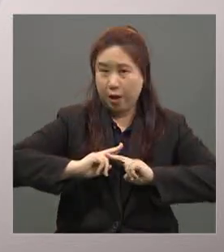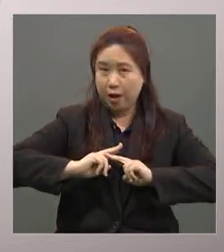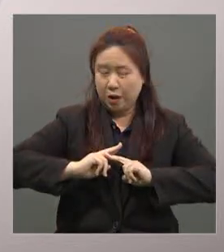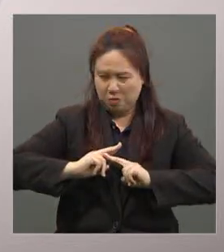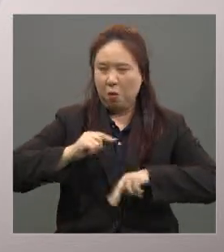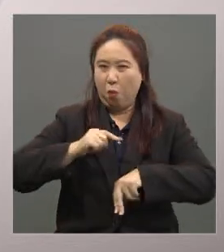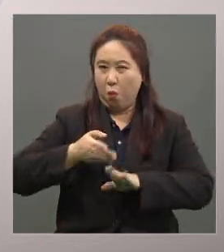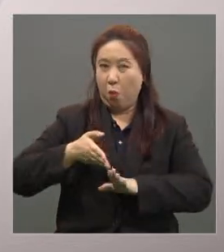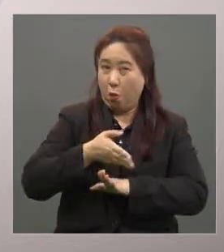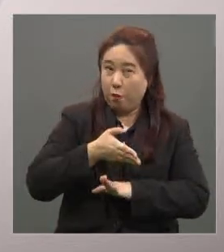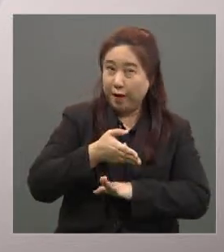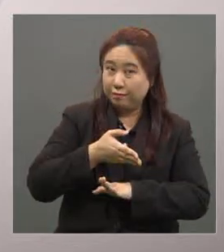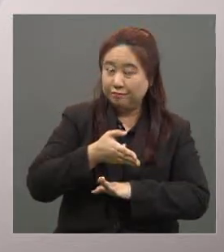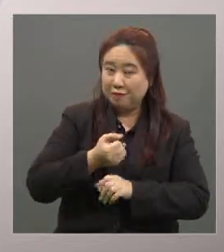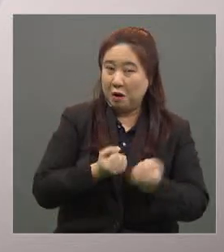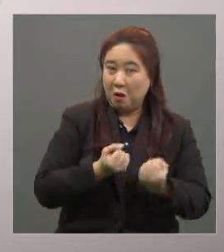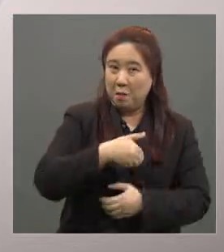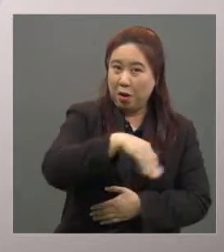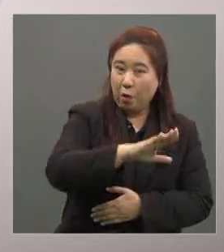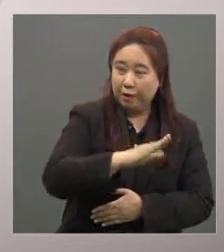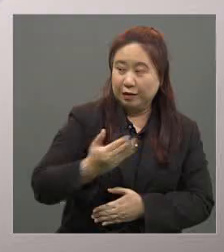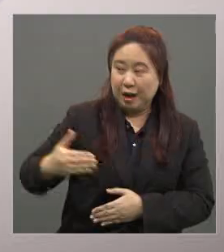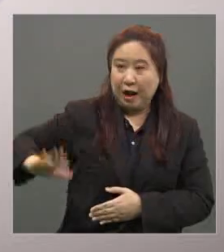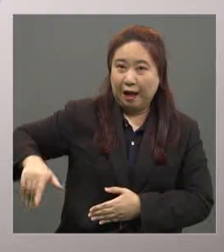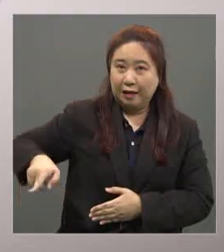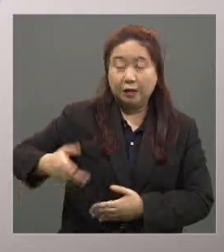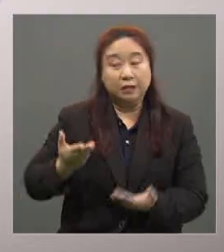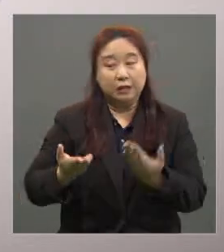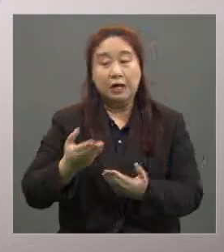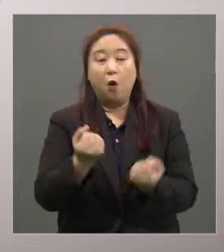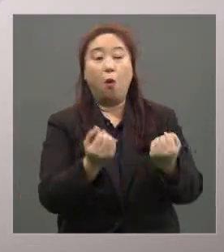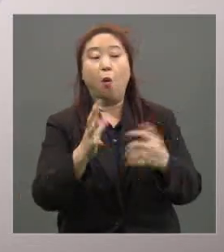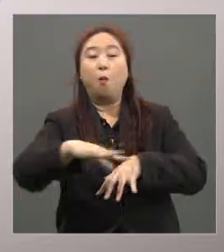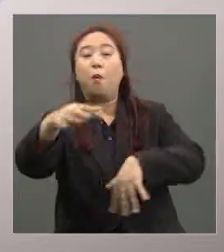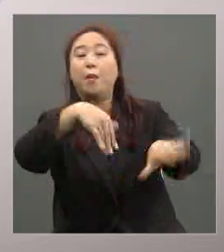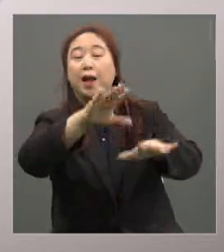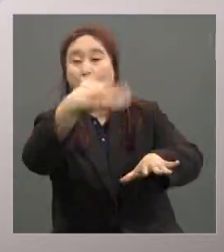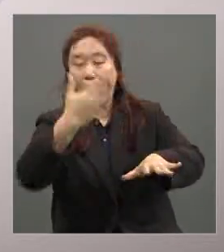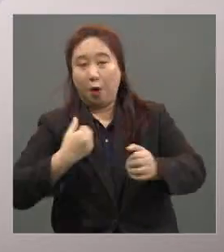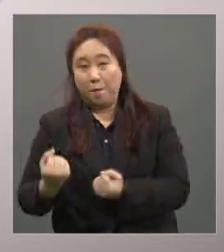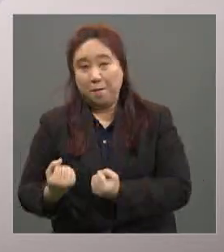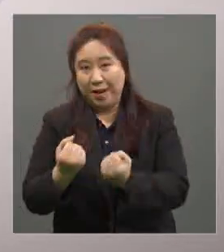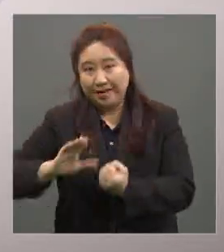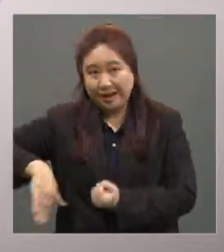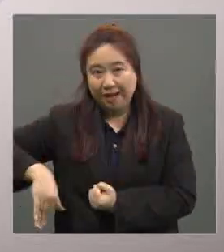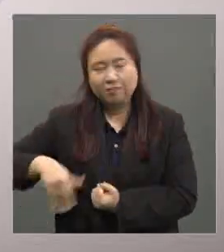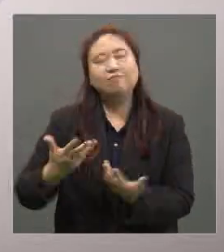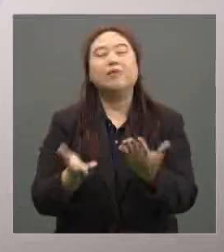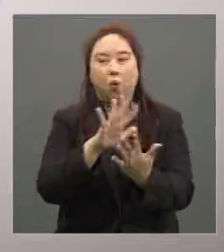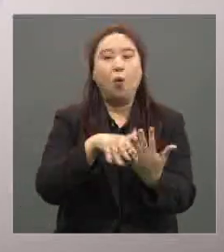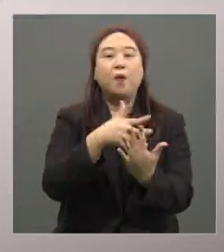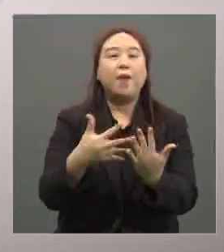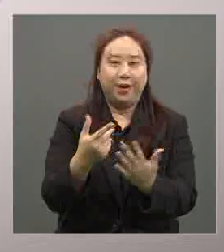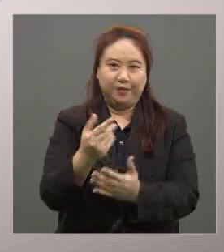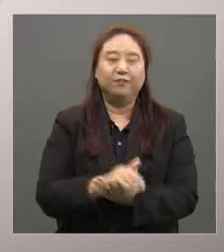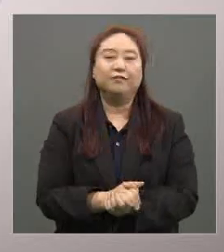มั้ยอืหรือว่าไปเหลื่อมๆเขาไปกันก่อนแล้วเราไปทีหลังแล้วกลับหลังหรือเปล่าลองวางแผนให้ดีเหมือนกับปีใหม่มันถือว่าประสบความสำเร็จ